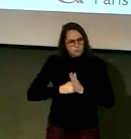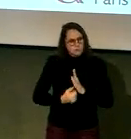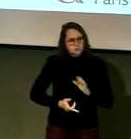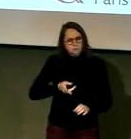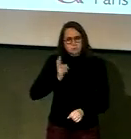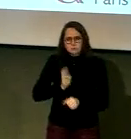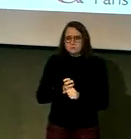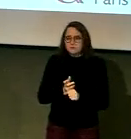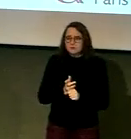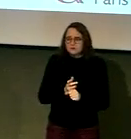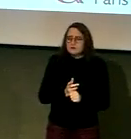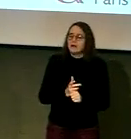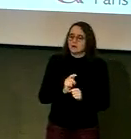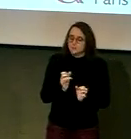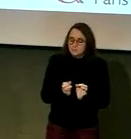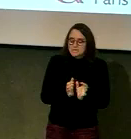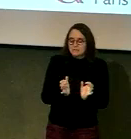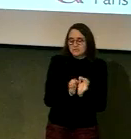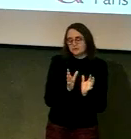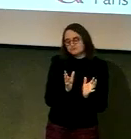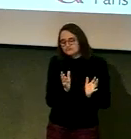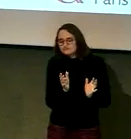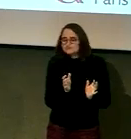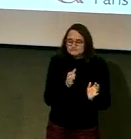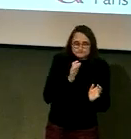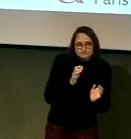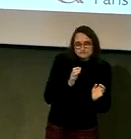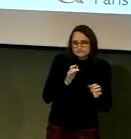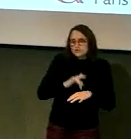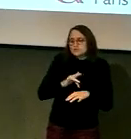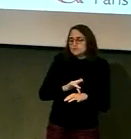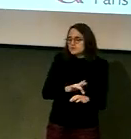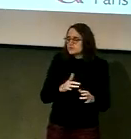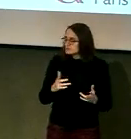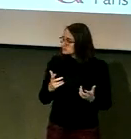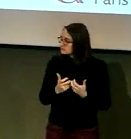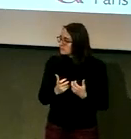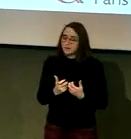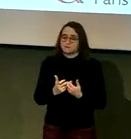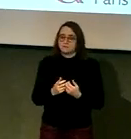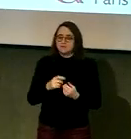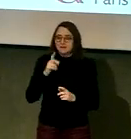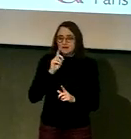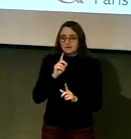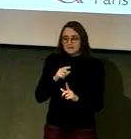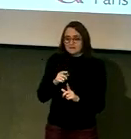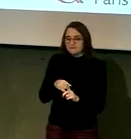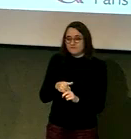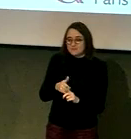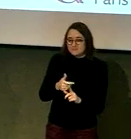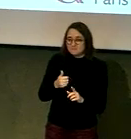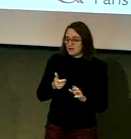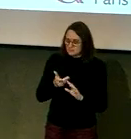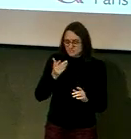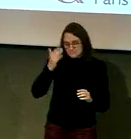l'imposition des zéros. Donc, comme Laurence avait dit, cette femme qui, par toutes les recherches qu'on a développées